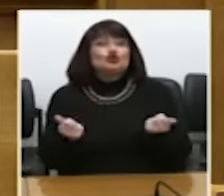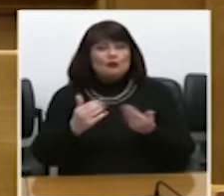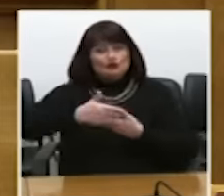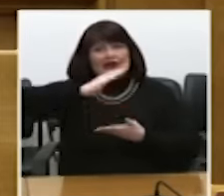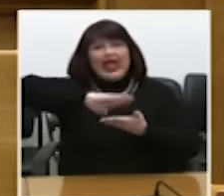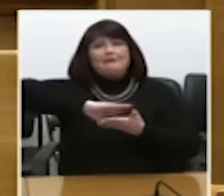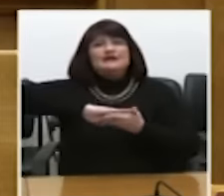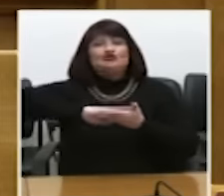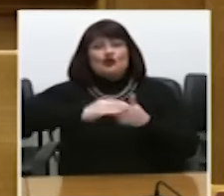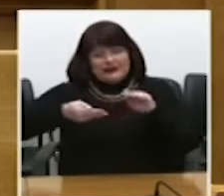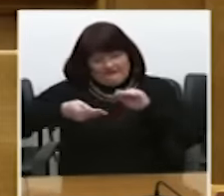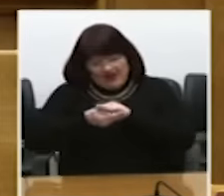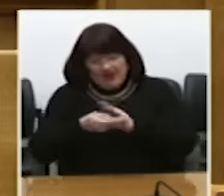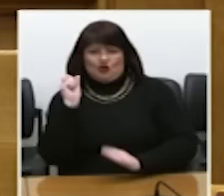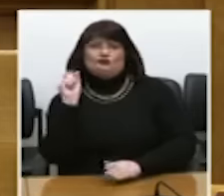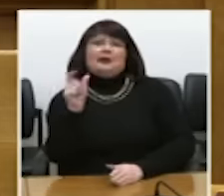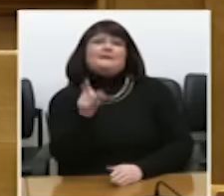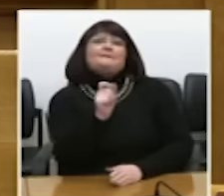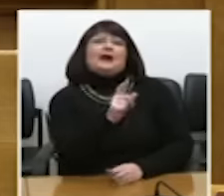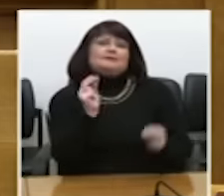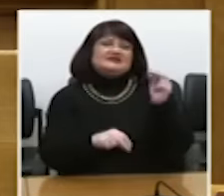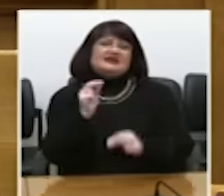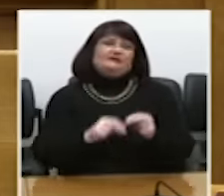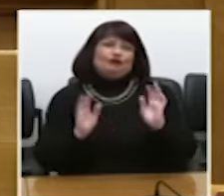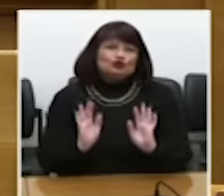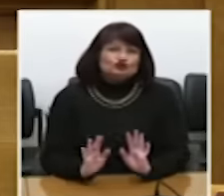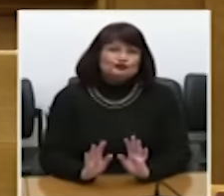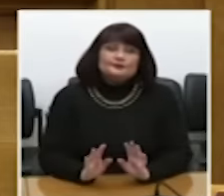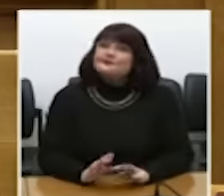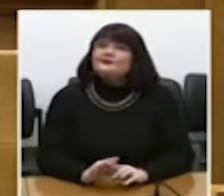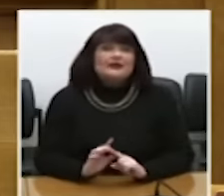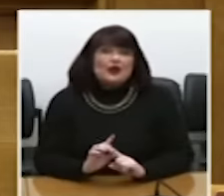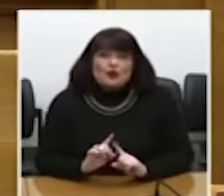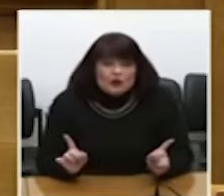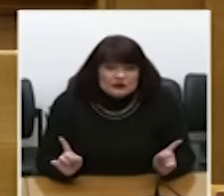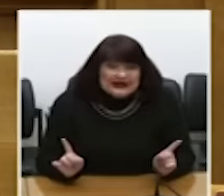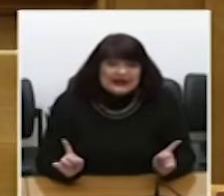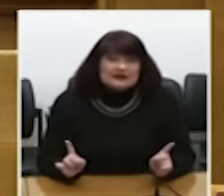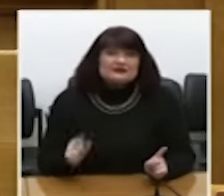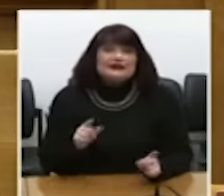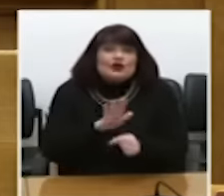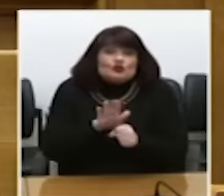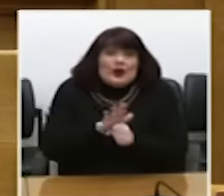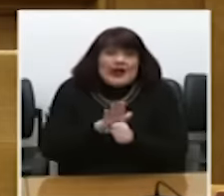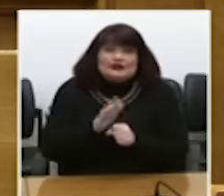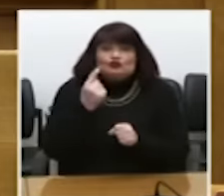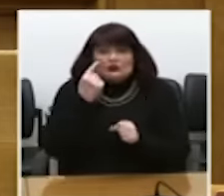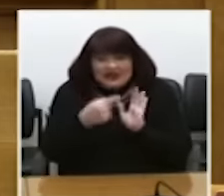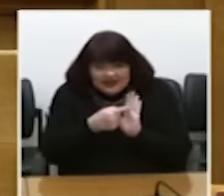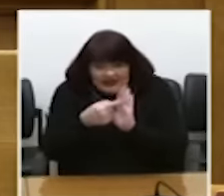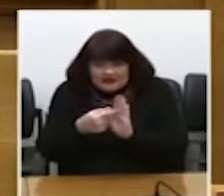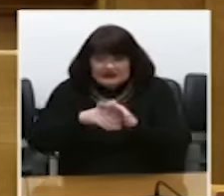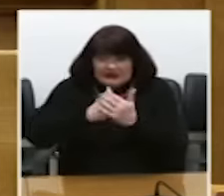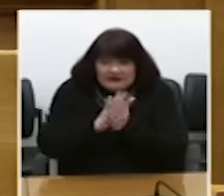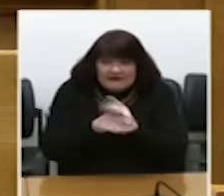ψήφο. Δεν θα απαιτείτε δηλαδή ούτε αυτή η ελάχιστη ένδειξη ενδιαφέροντος που είναι να πάει